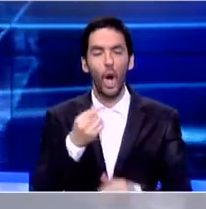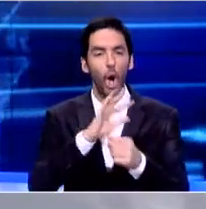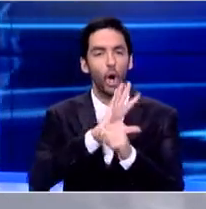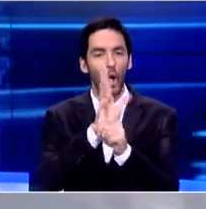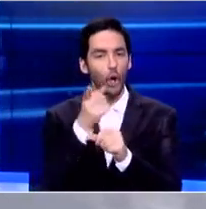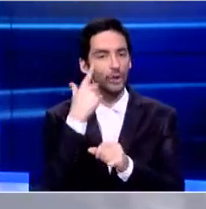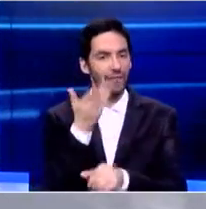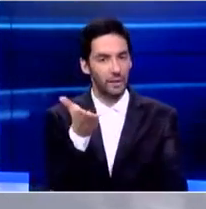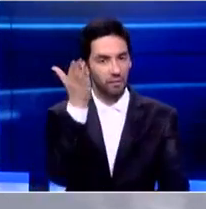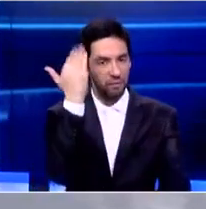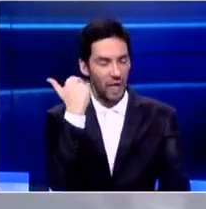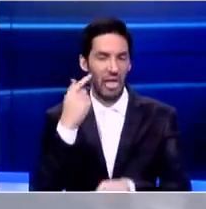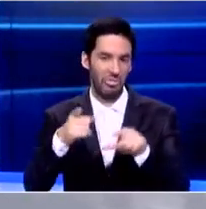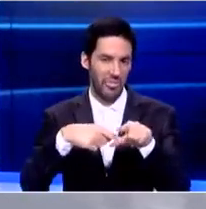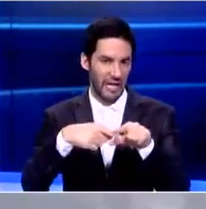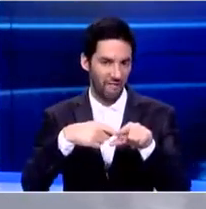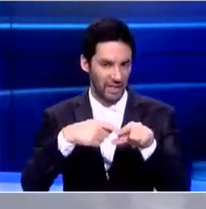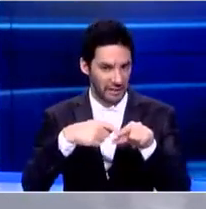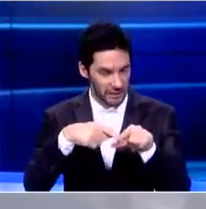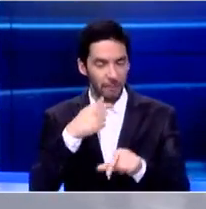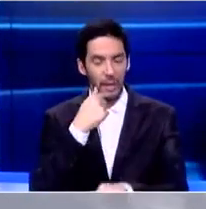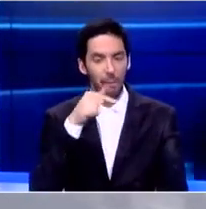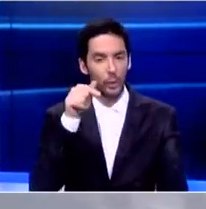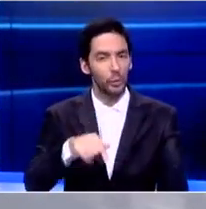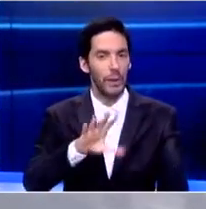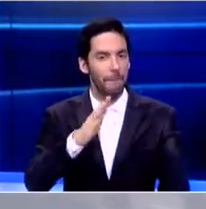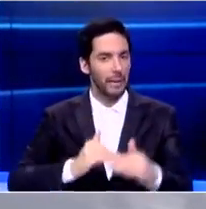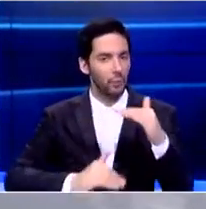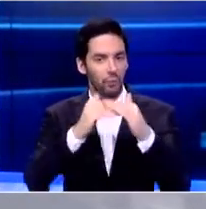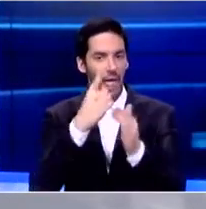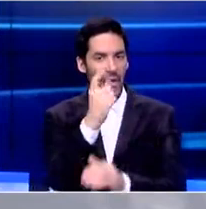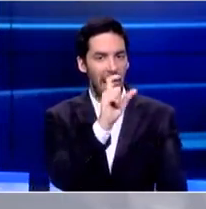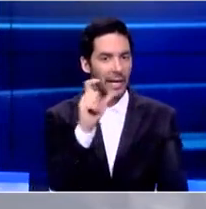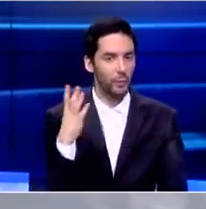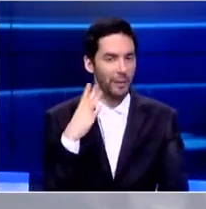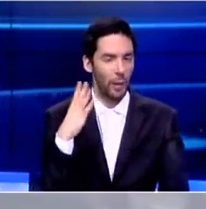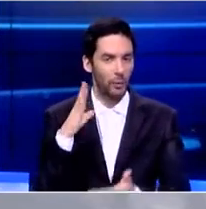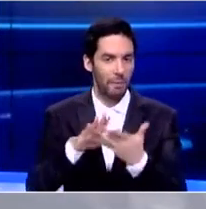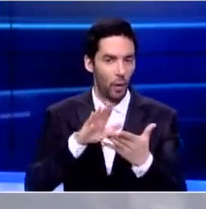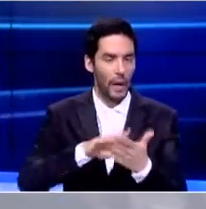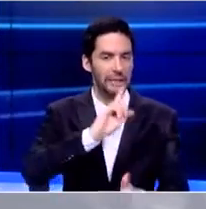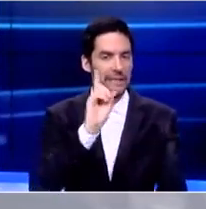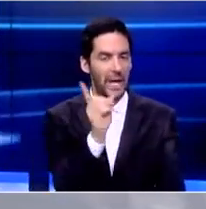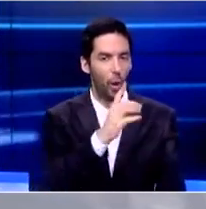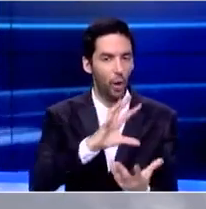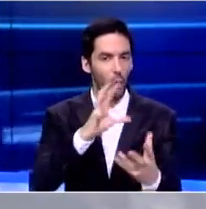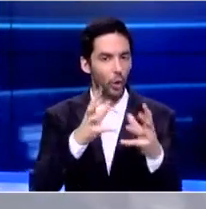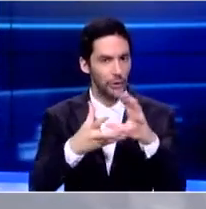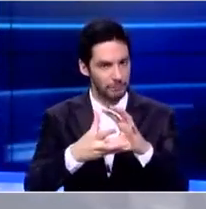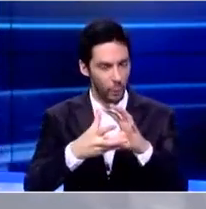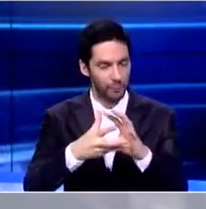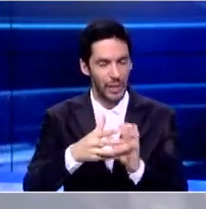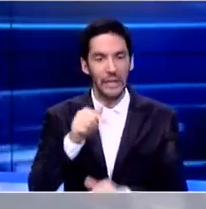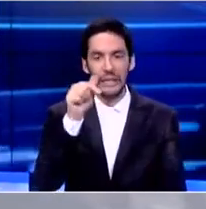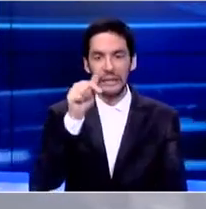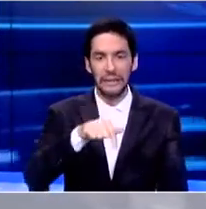αριθμός των κρουσμάτων θα φτάσει το 1 εκατομμύριο και οι θάνατοι τις 50.000. Λόγω της παρουσίασης των επιδημιολογικών στοιχείων